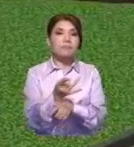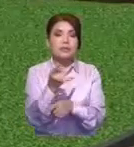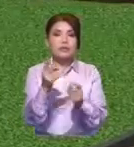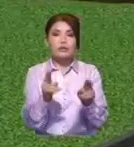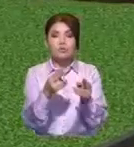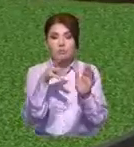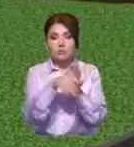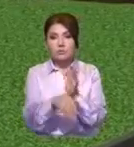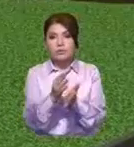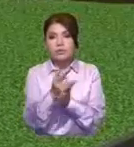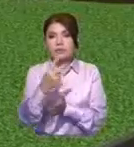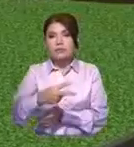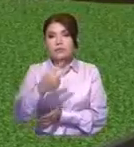болды.